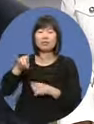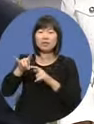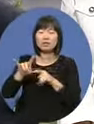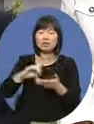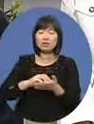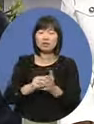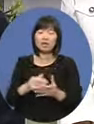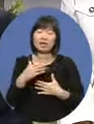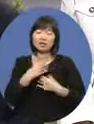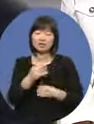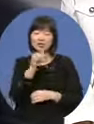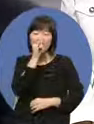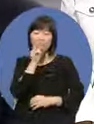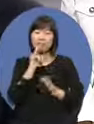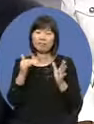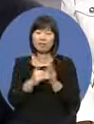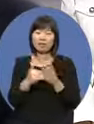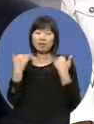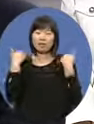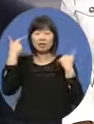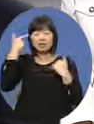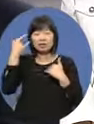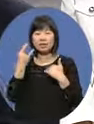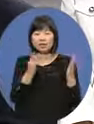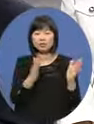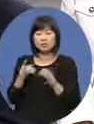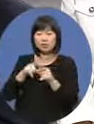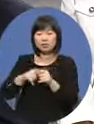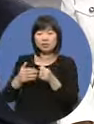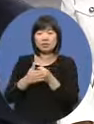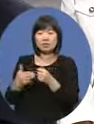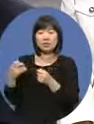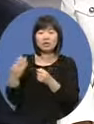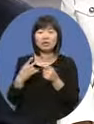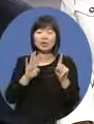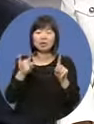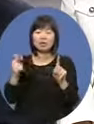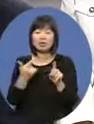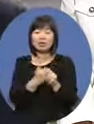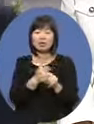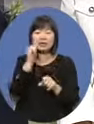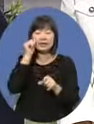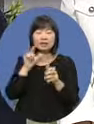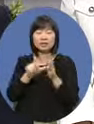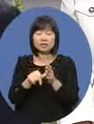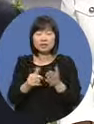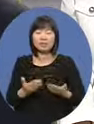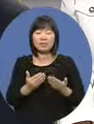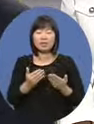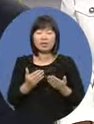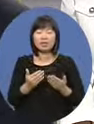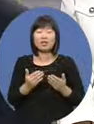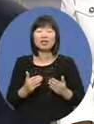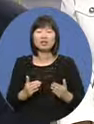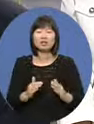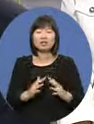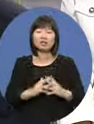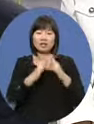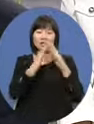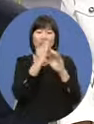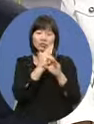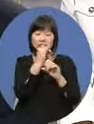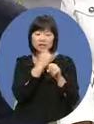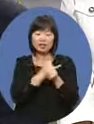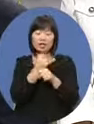어느 정도 안정된 뇌인데 성인의 뇌를 준비하기 위해서 또 한 번 사춘기 때는 공사를 합니다. 네. 한 4년 내지 한